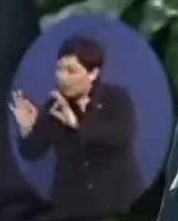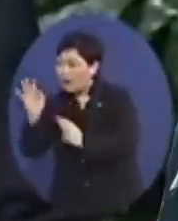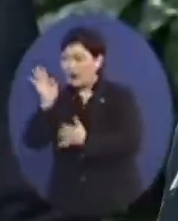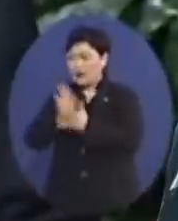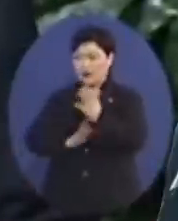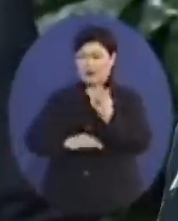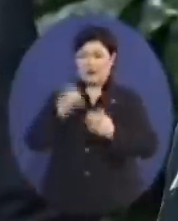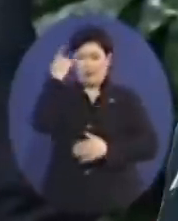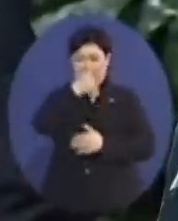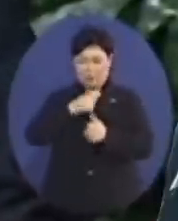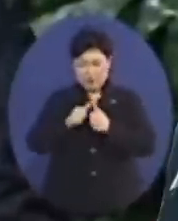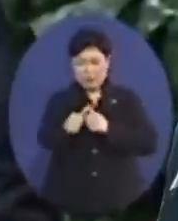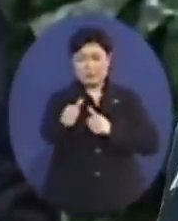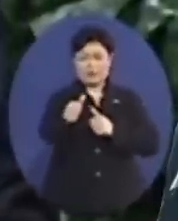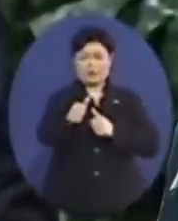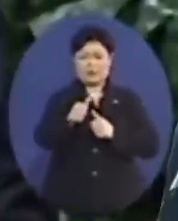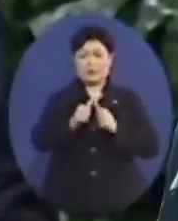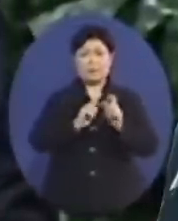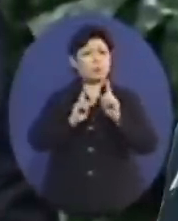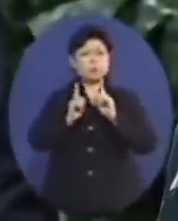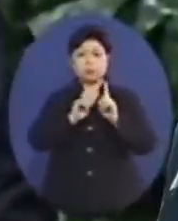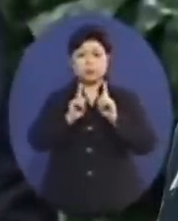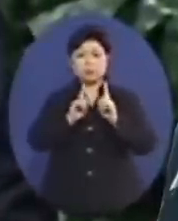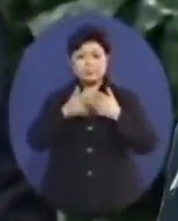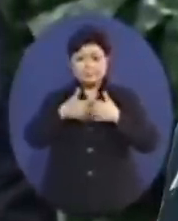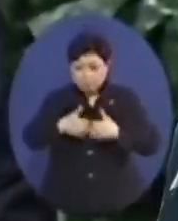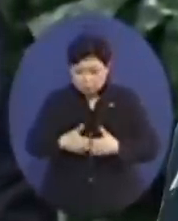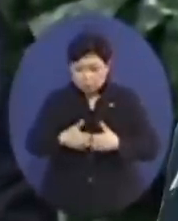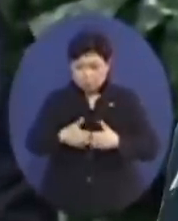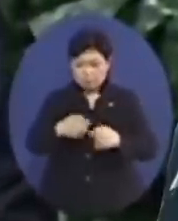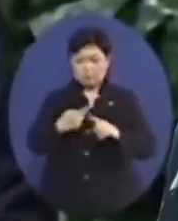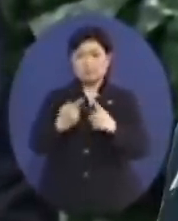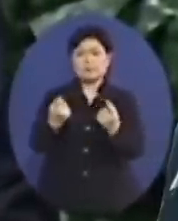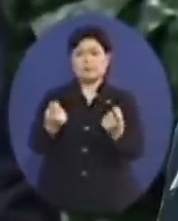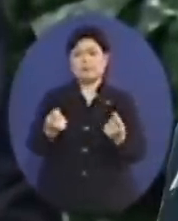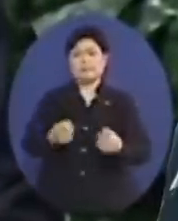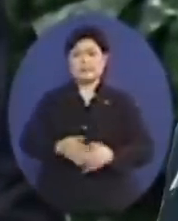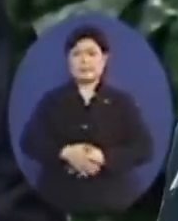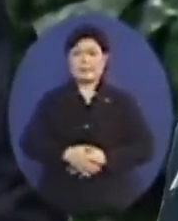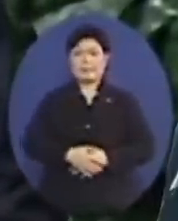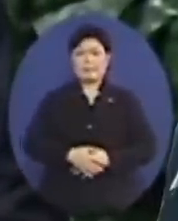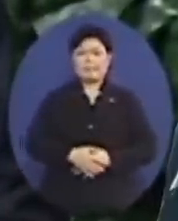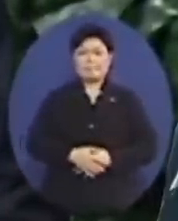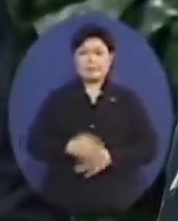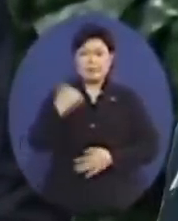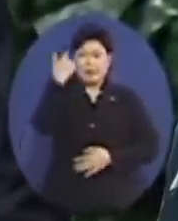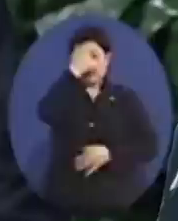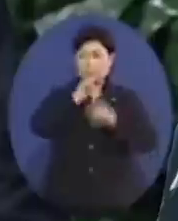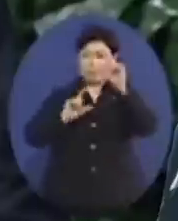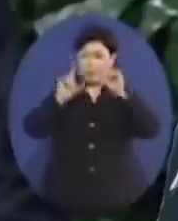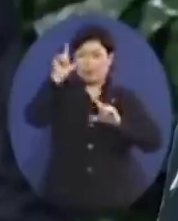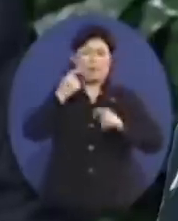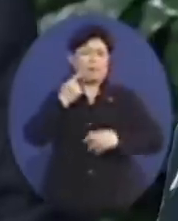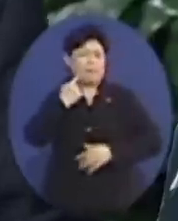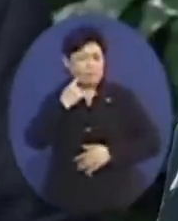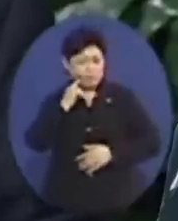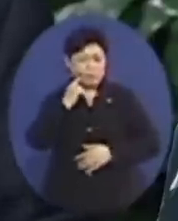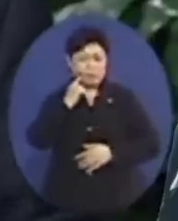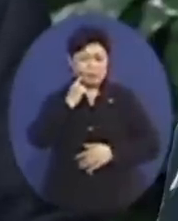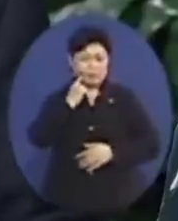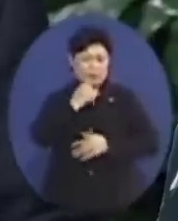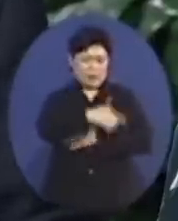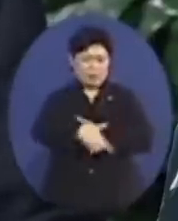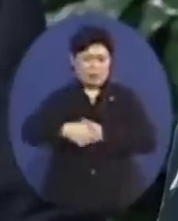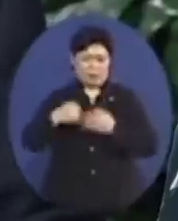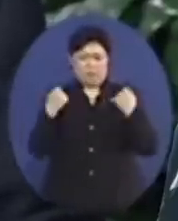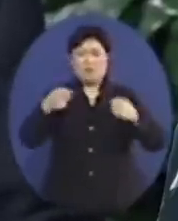그럼 잘생겼구나, 그렇게 할 상대가 못 된다는 것입니다. 고운 모양도 없고 풍채가 없은 적 아무도